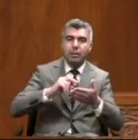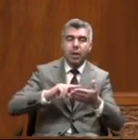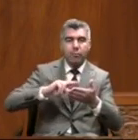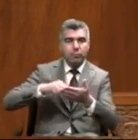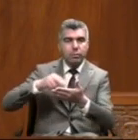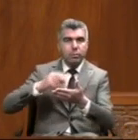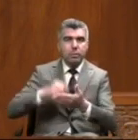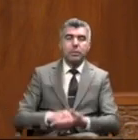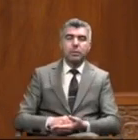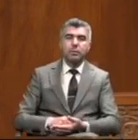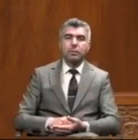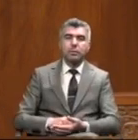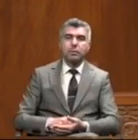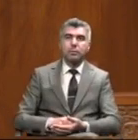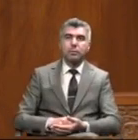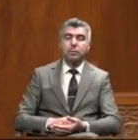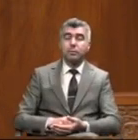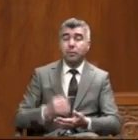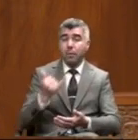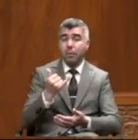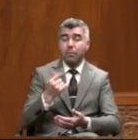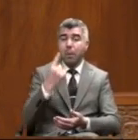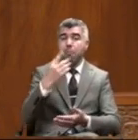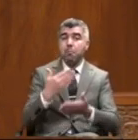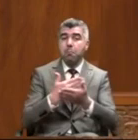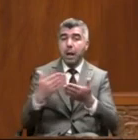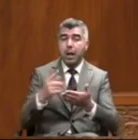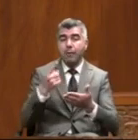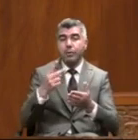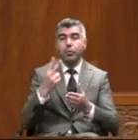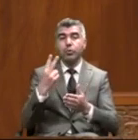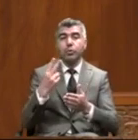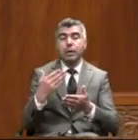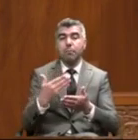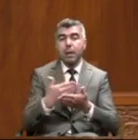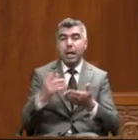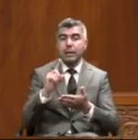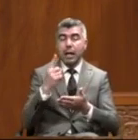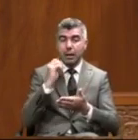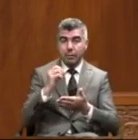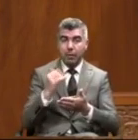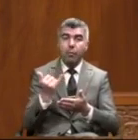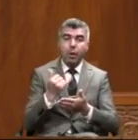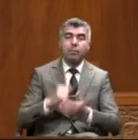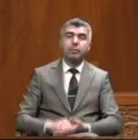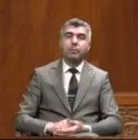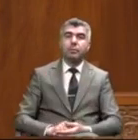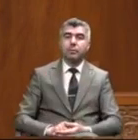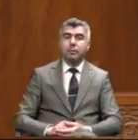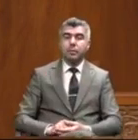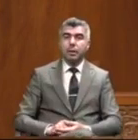تطلبت تخصيصا مليار فاصله الزوج تاع الدرهم لتنزيل هذه الخريطه الطريق